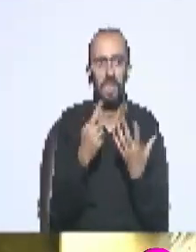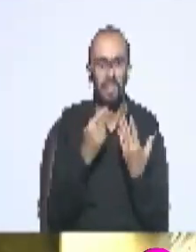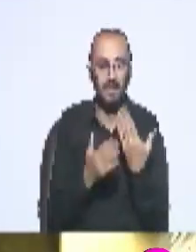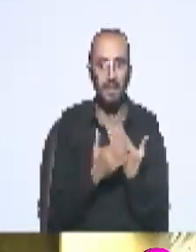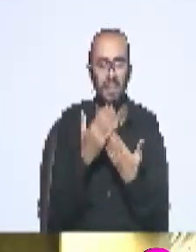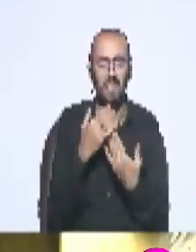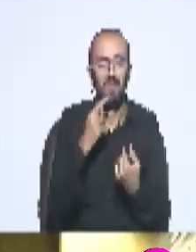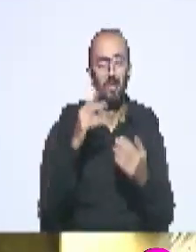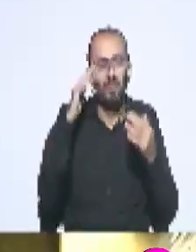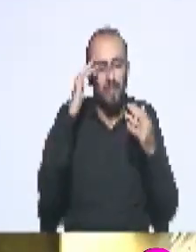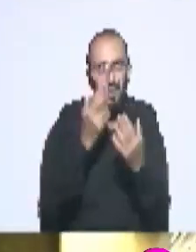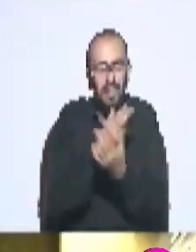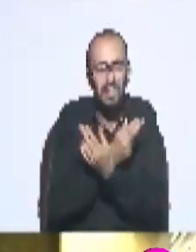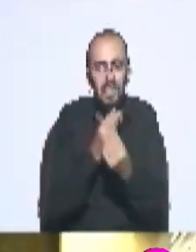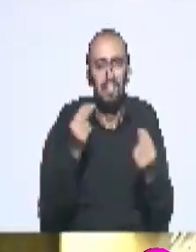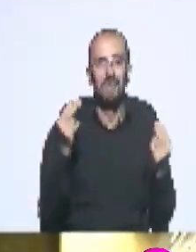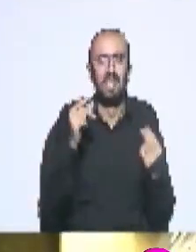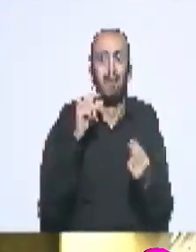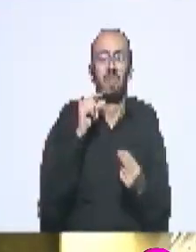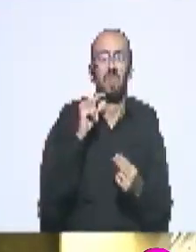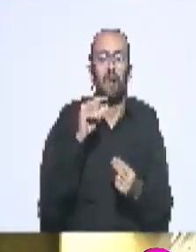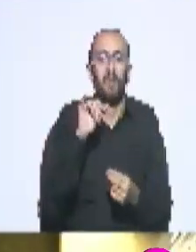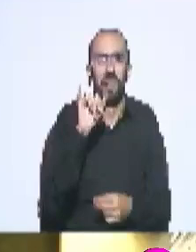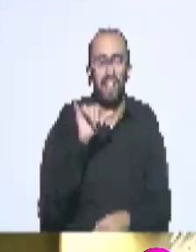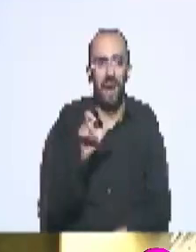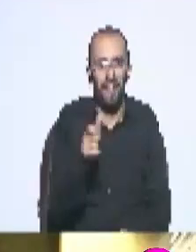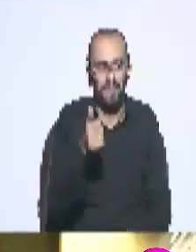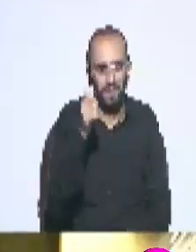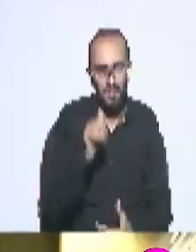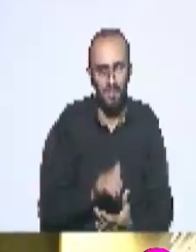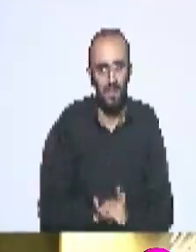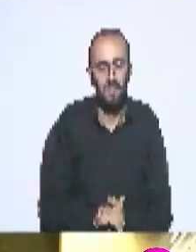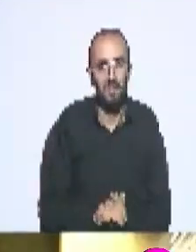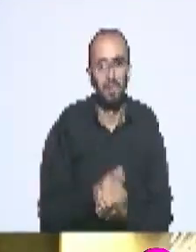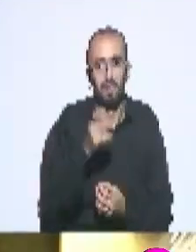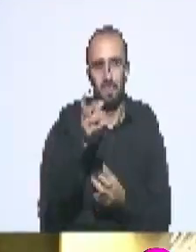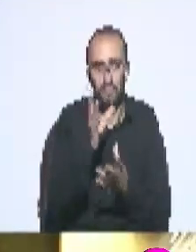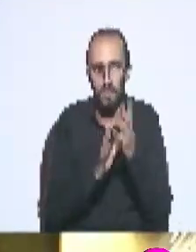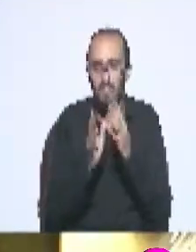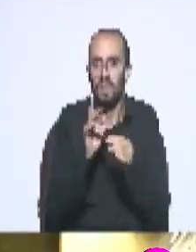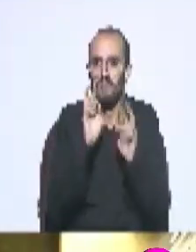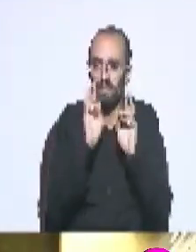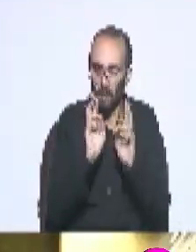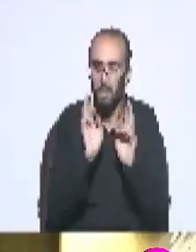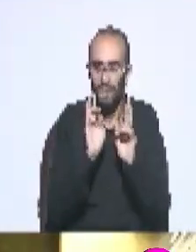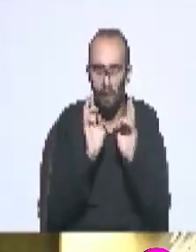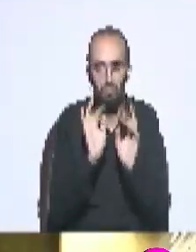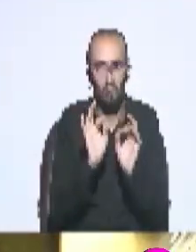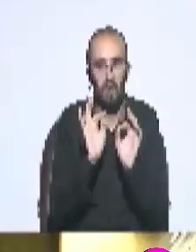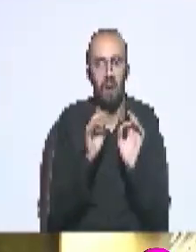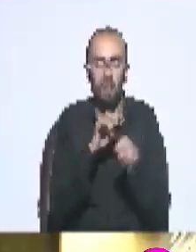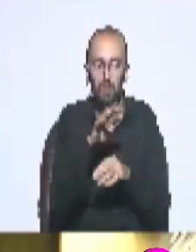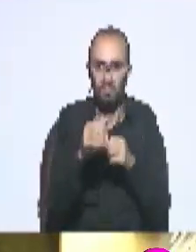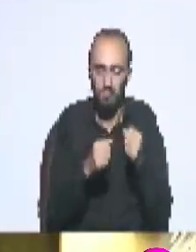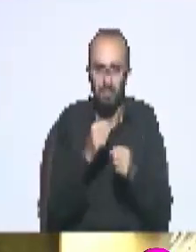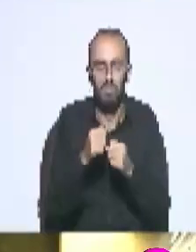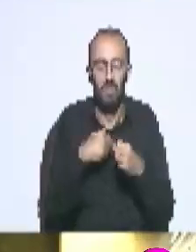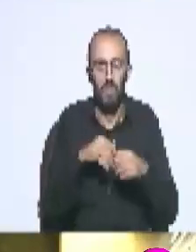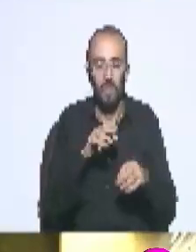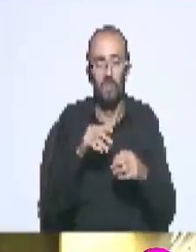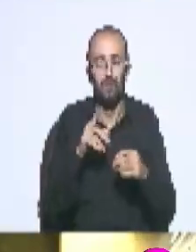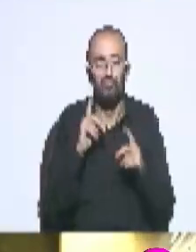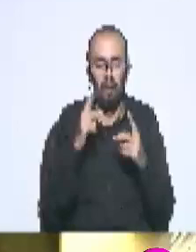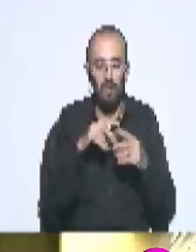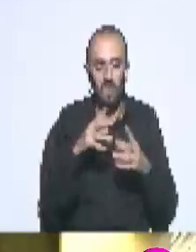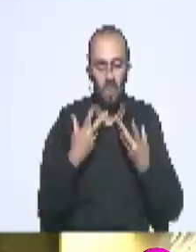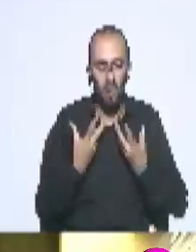يعني انا بشكر حضرتك جدا يعني نصايح مهمه المفروض ان احنا بقى كده نمشي عليها ونتمنى لنفسنا الهدوء جوانا